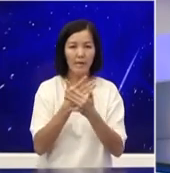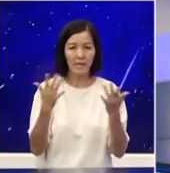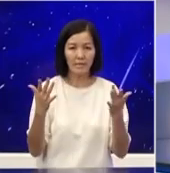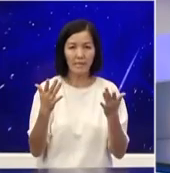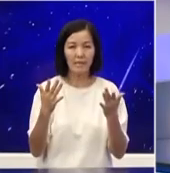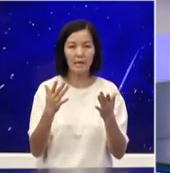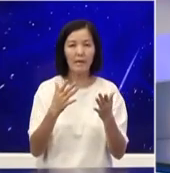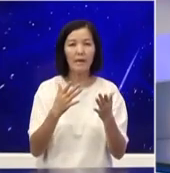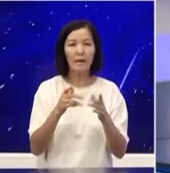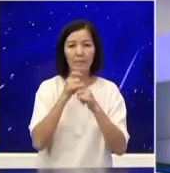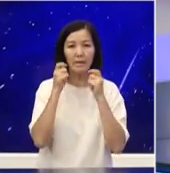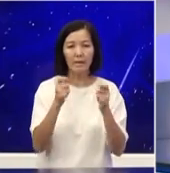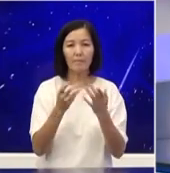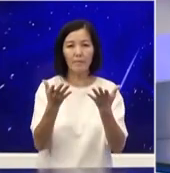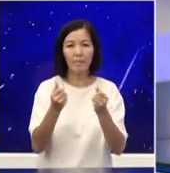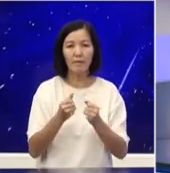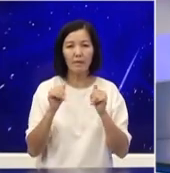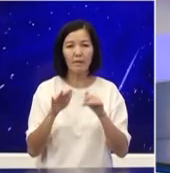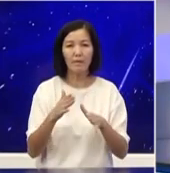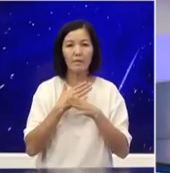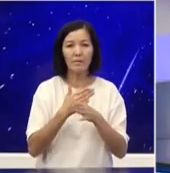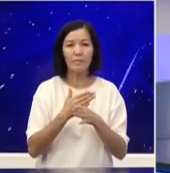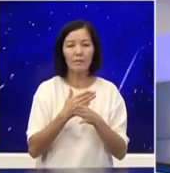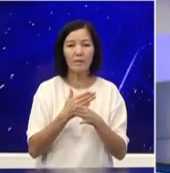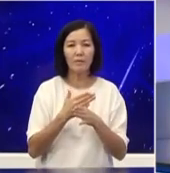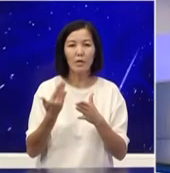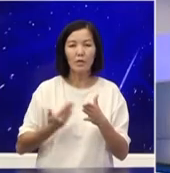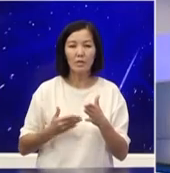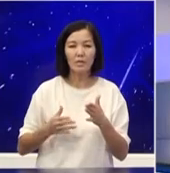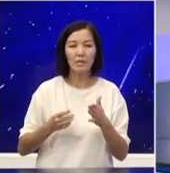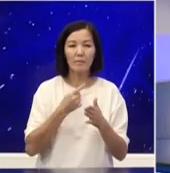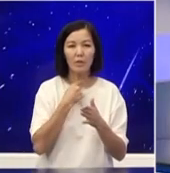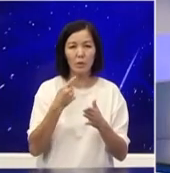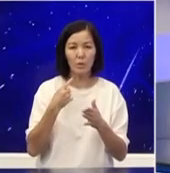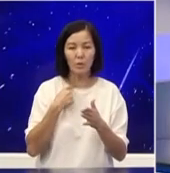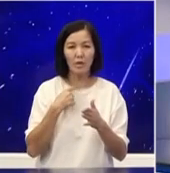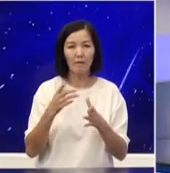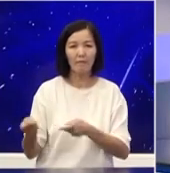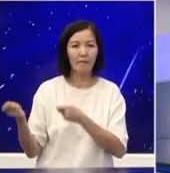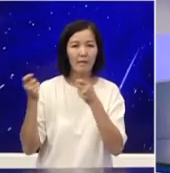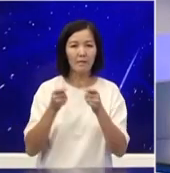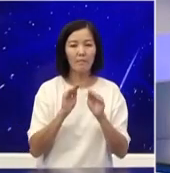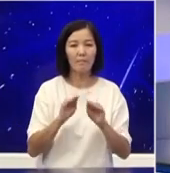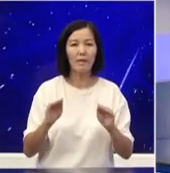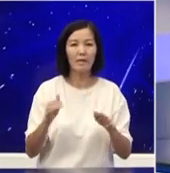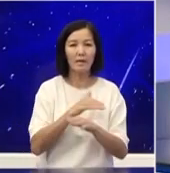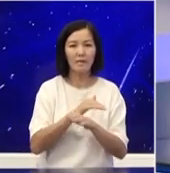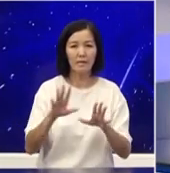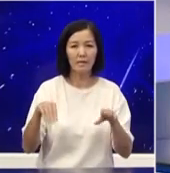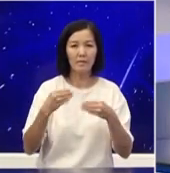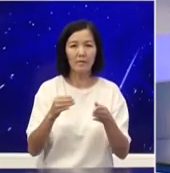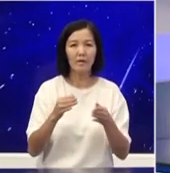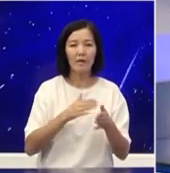принадлежности. Вопрос их приобретения решится благодаря неравнодушным жителям областного центра. Доставку до маленьких адресатов осуществляют